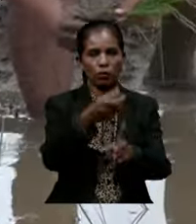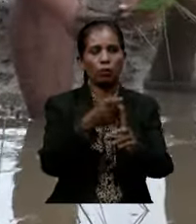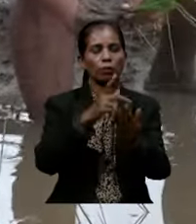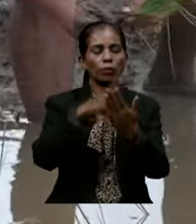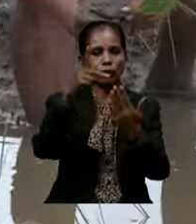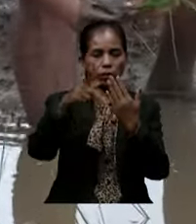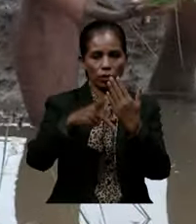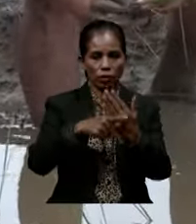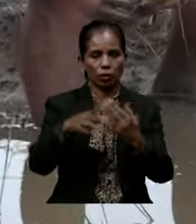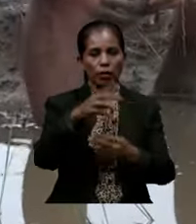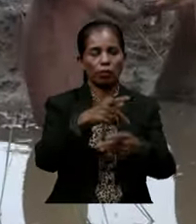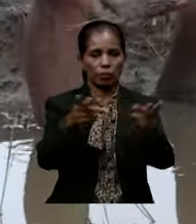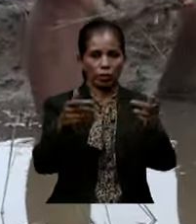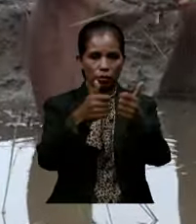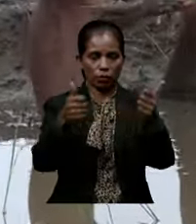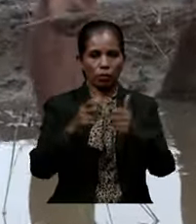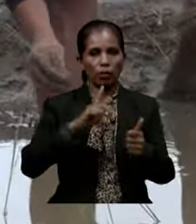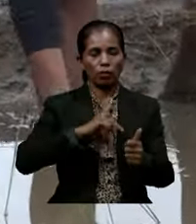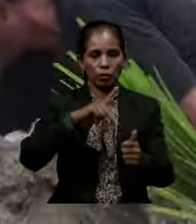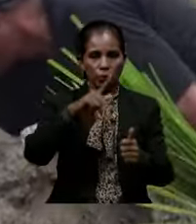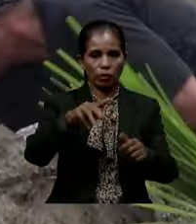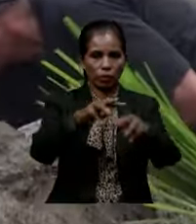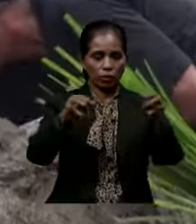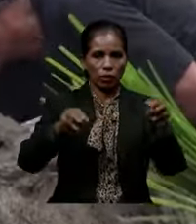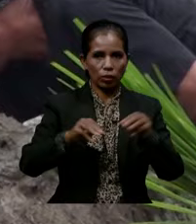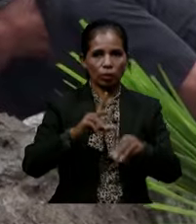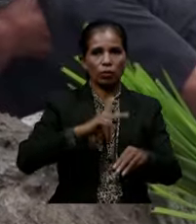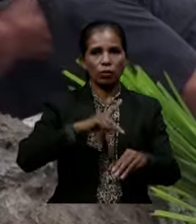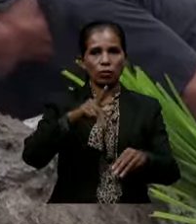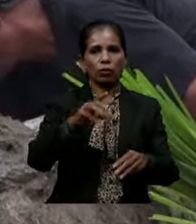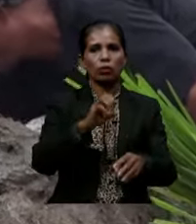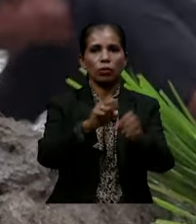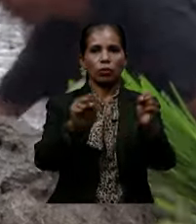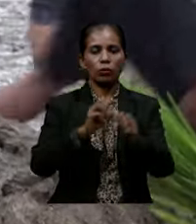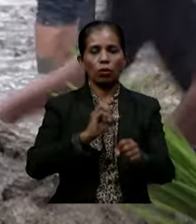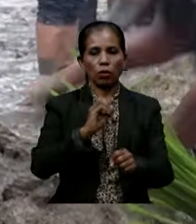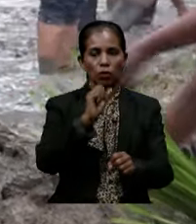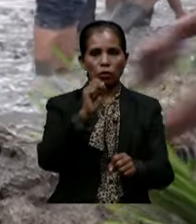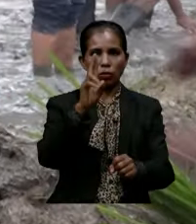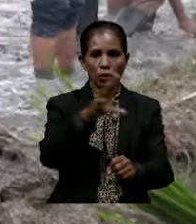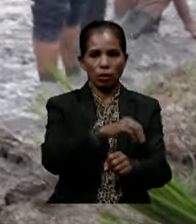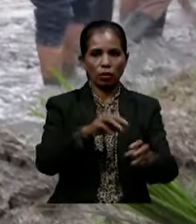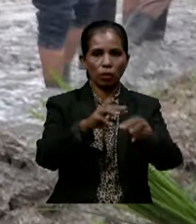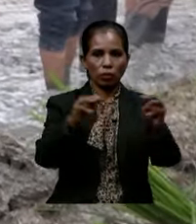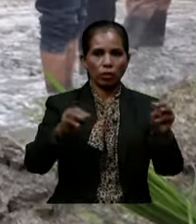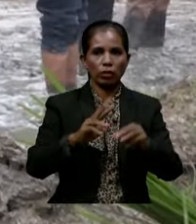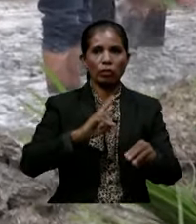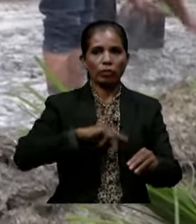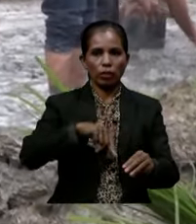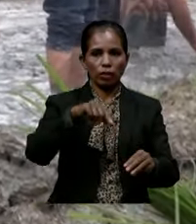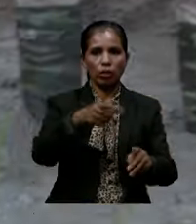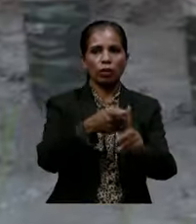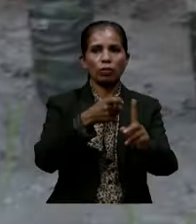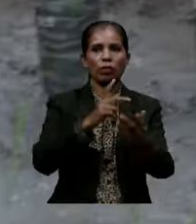suku filuru pos administrativo Los Palos Municipio Lauteng no suku osu desima pos administrativo osu Municipio Ikeke lihusi